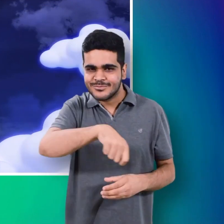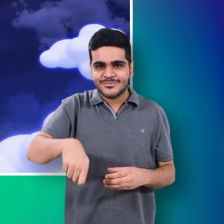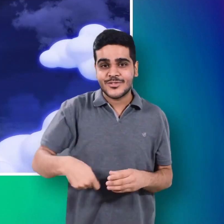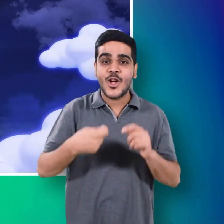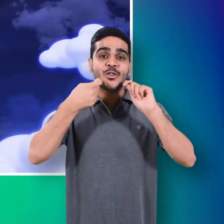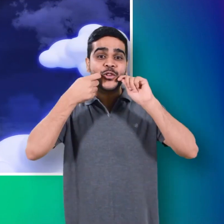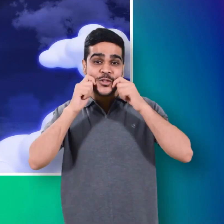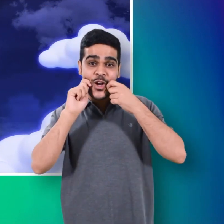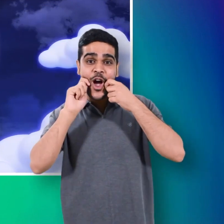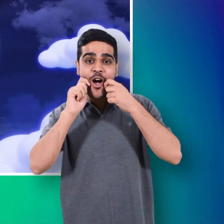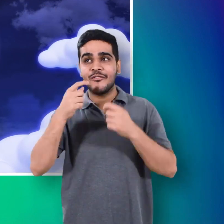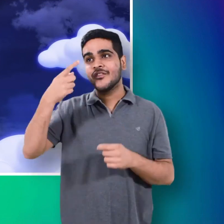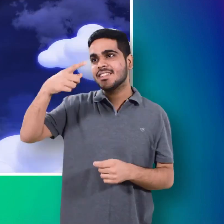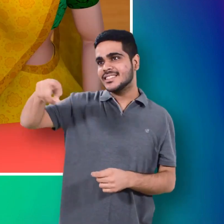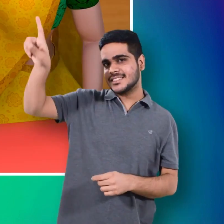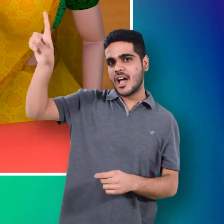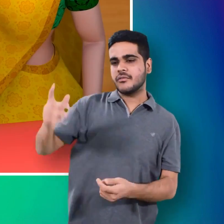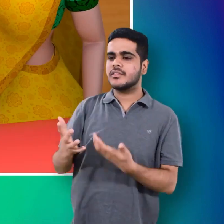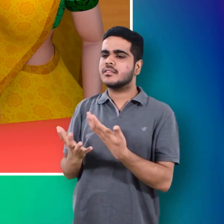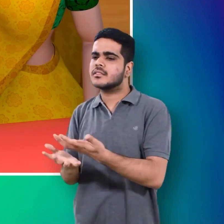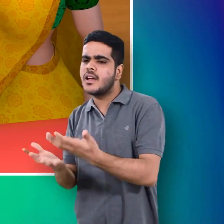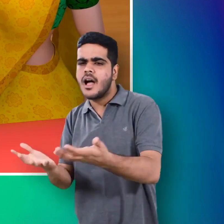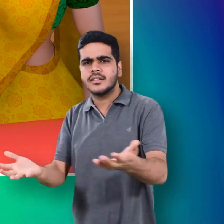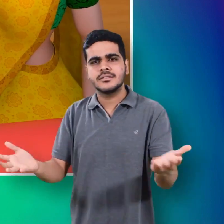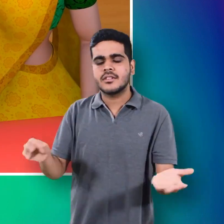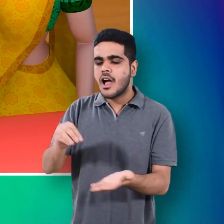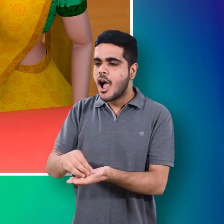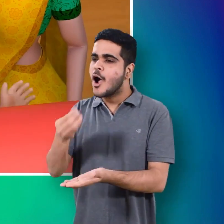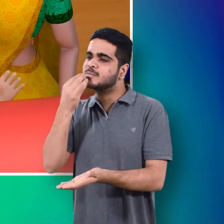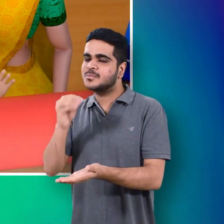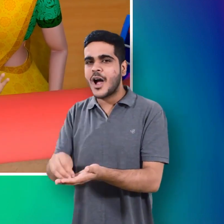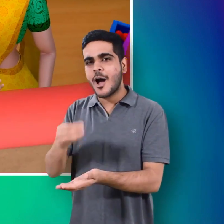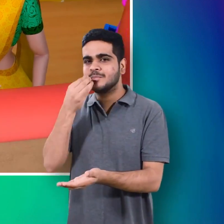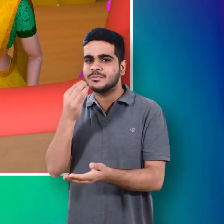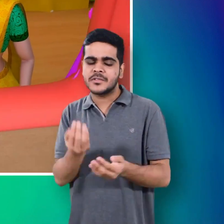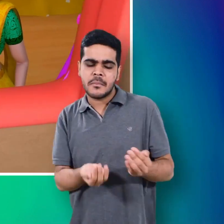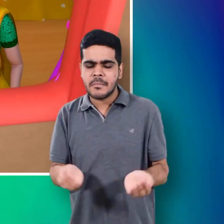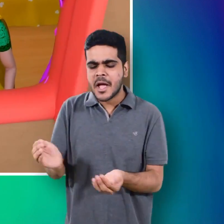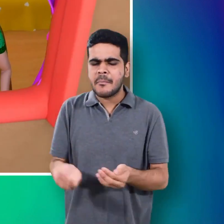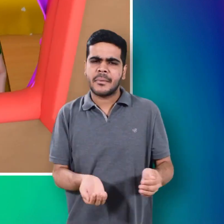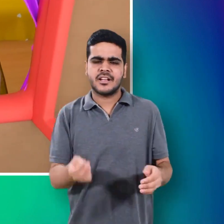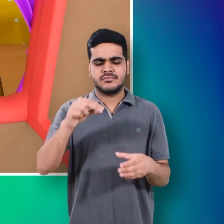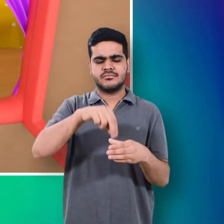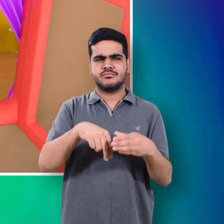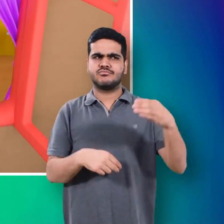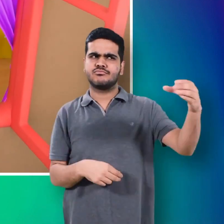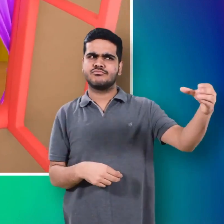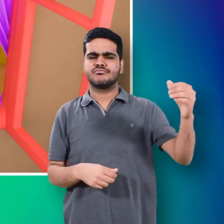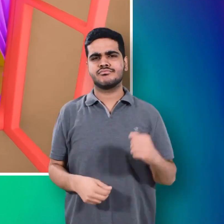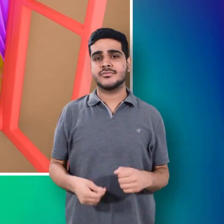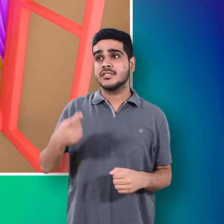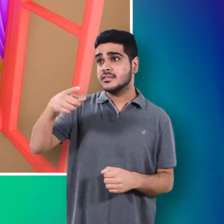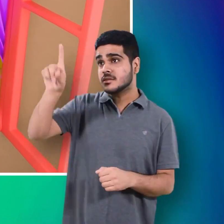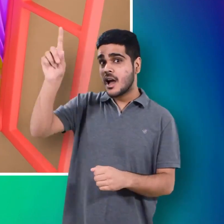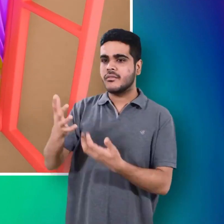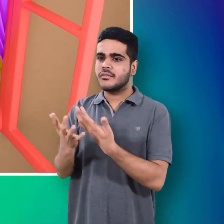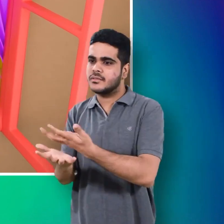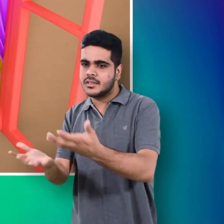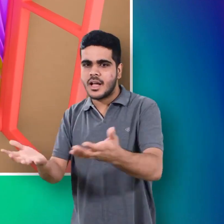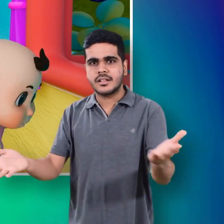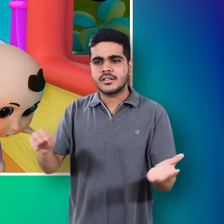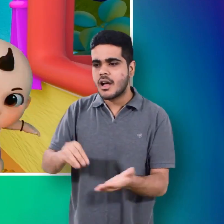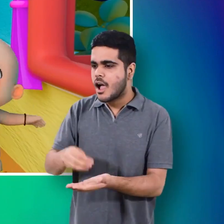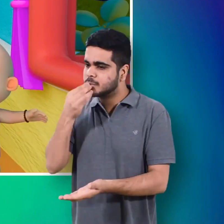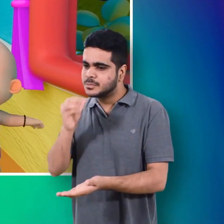पुए पकाए बूर के। आप खाए थाली में, मुन्ने को दे प्याली में।